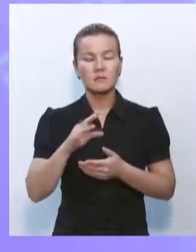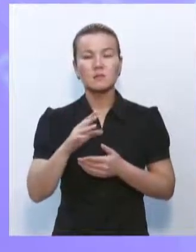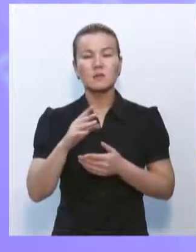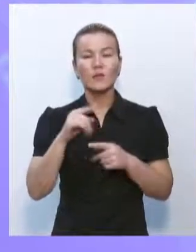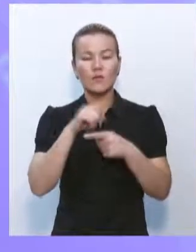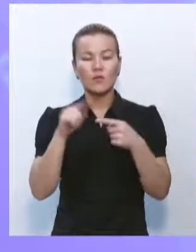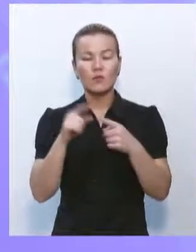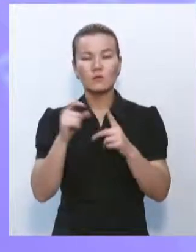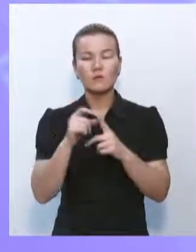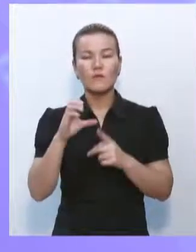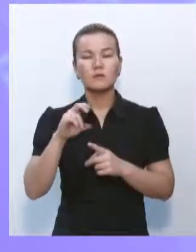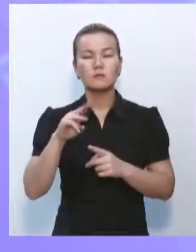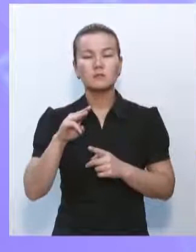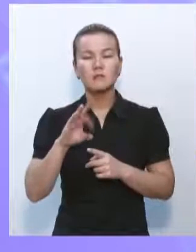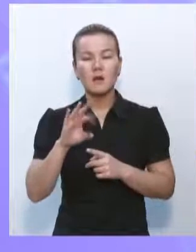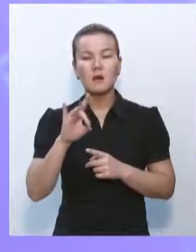слова «сторона».